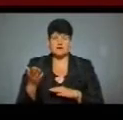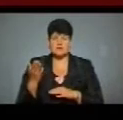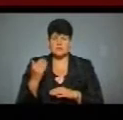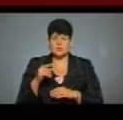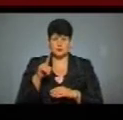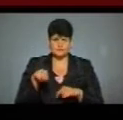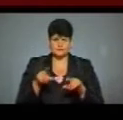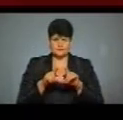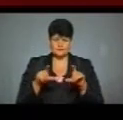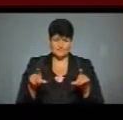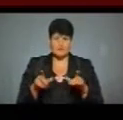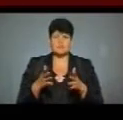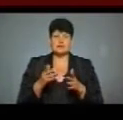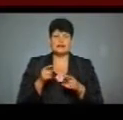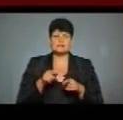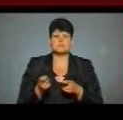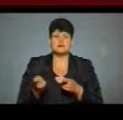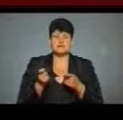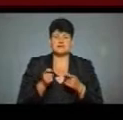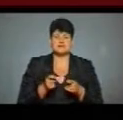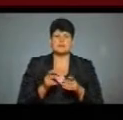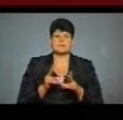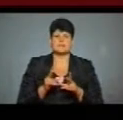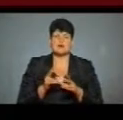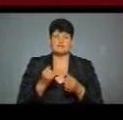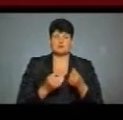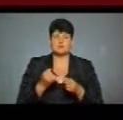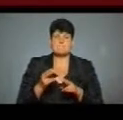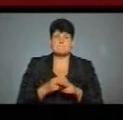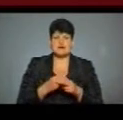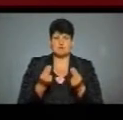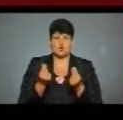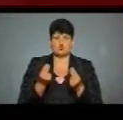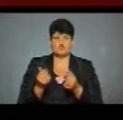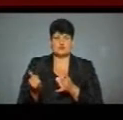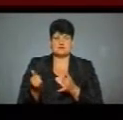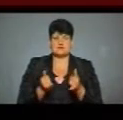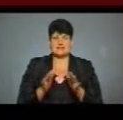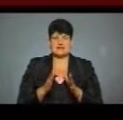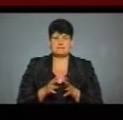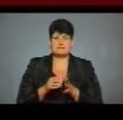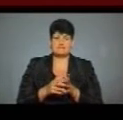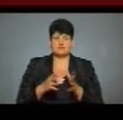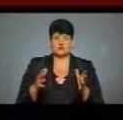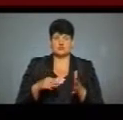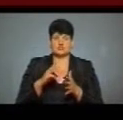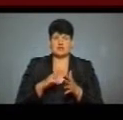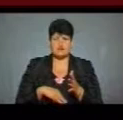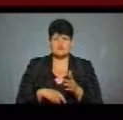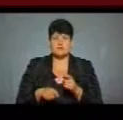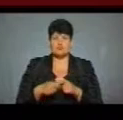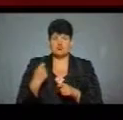вводиться обмеження для нерезидентів на ввезення в Україну автомобілів без грошового забезпечення і підвищуються штрафи за порушення